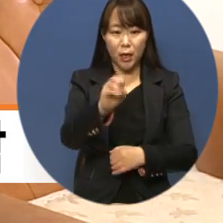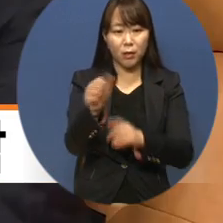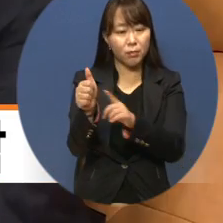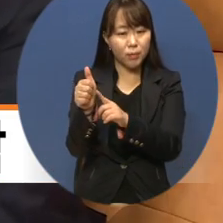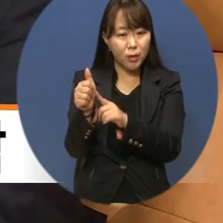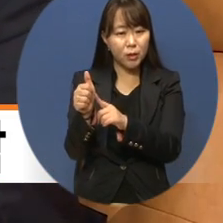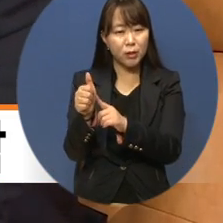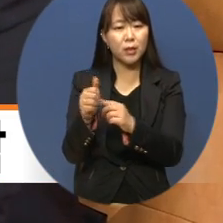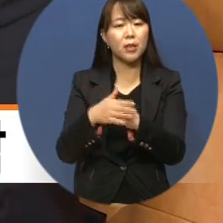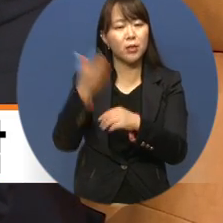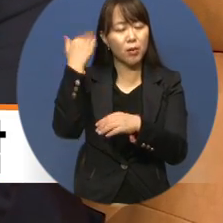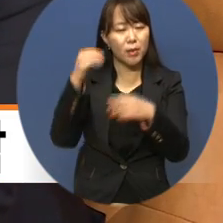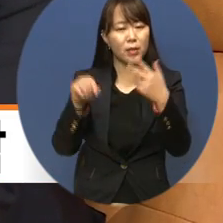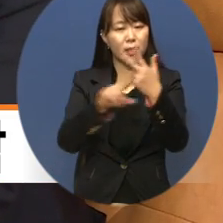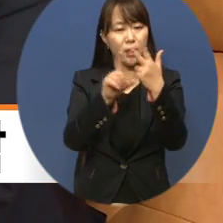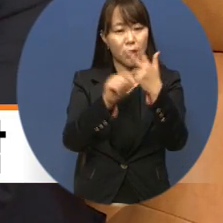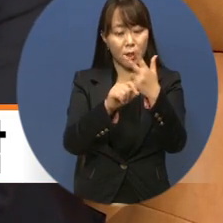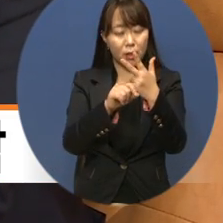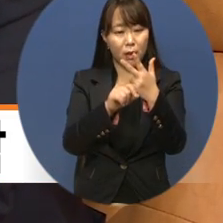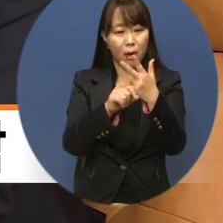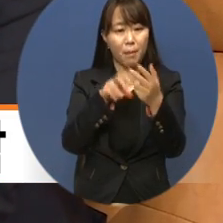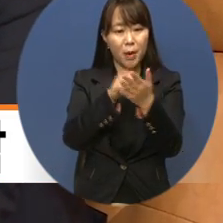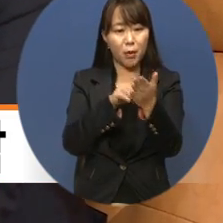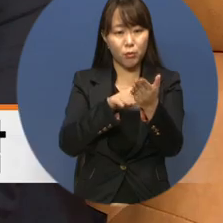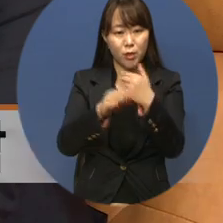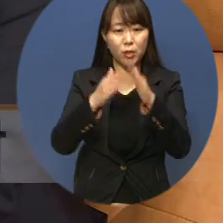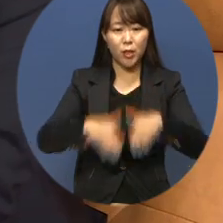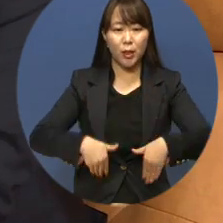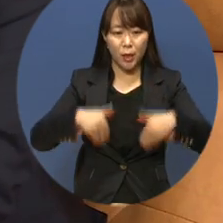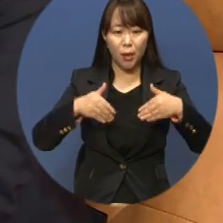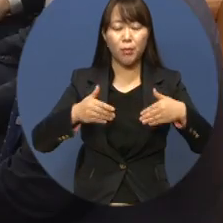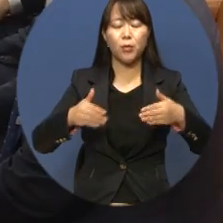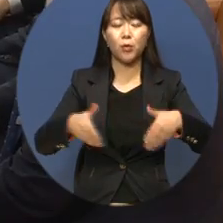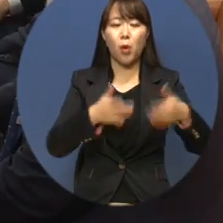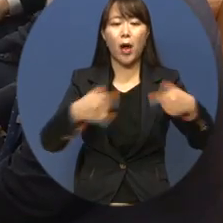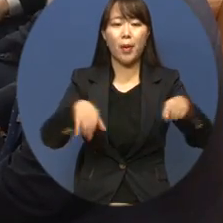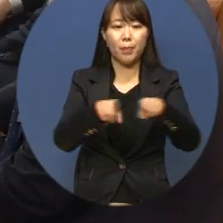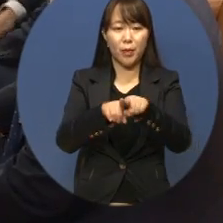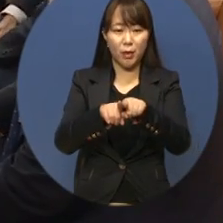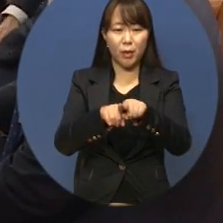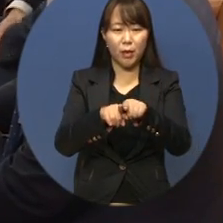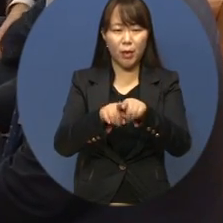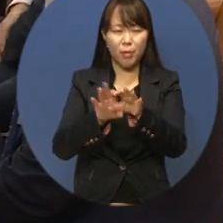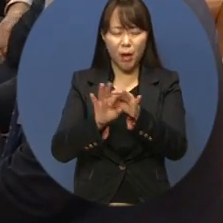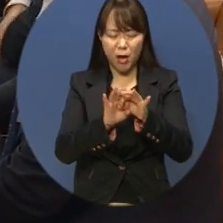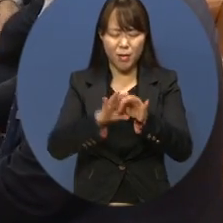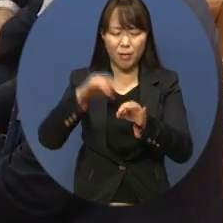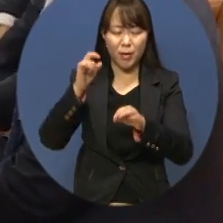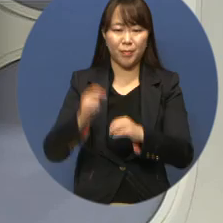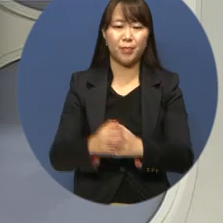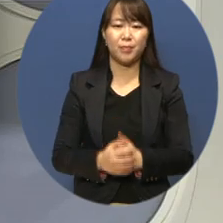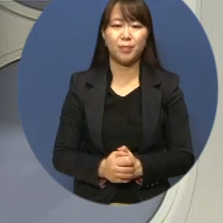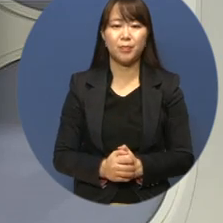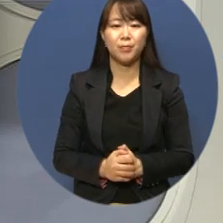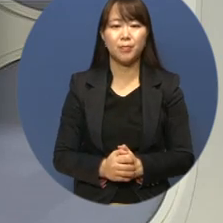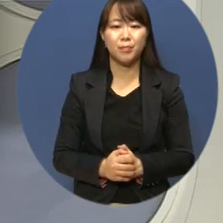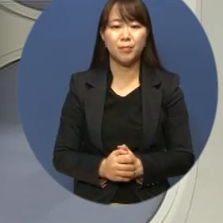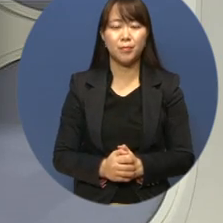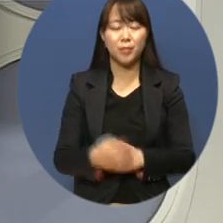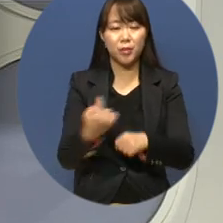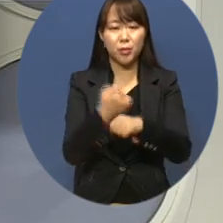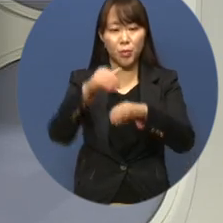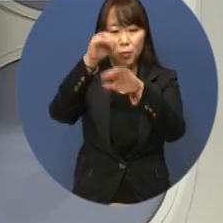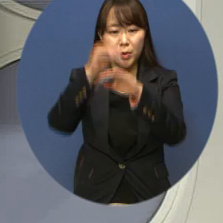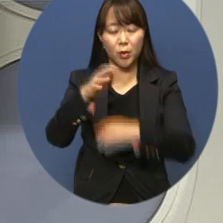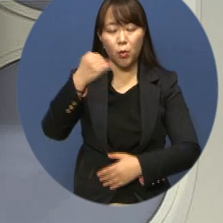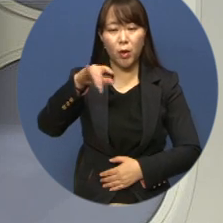장총영사는 지난해 7월 부임한 이래 전남도와 활발한 교류로 유대관계를 강화하고 있습니다. 이 밖에